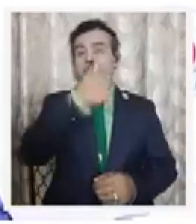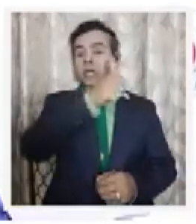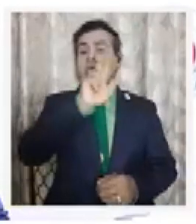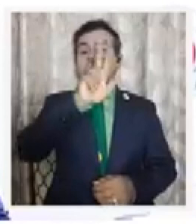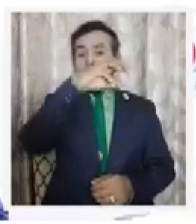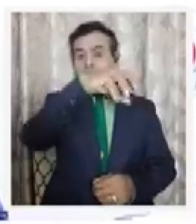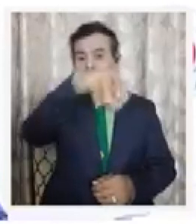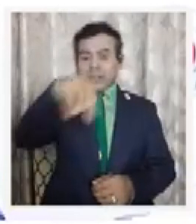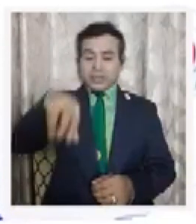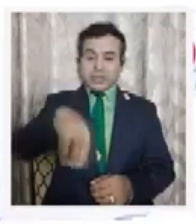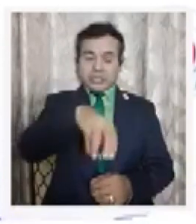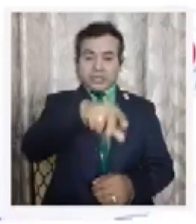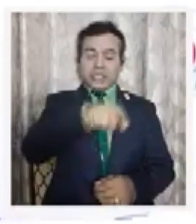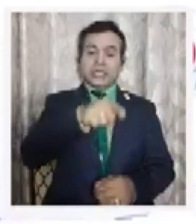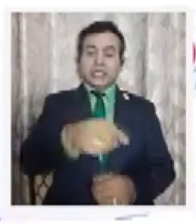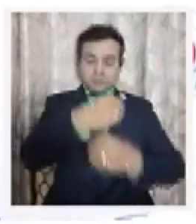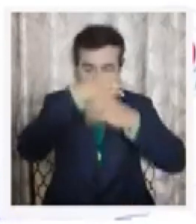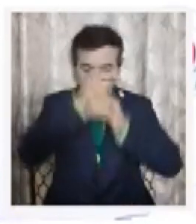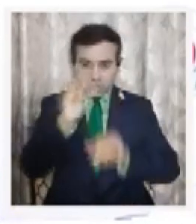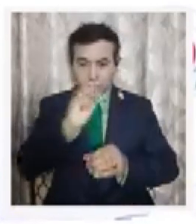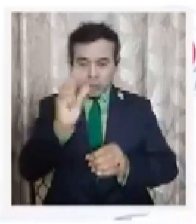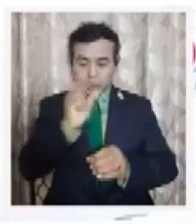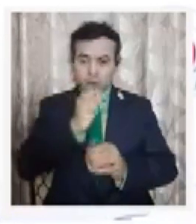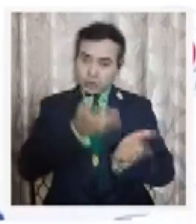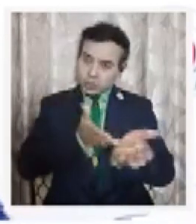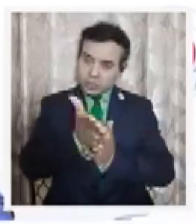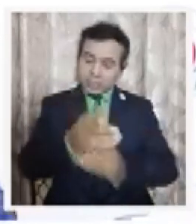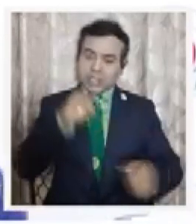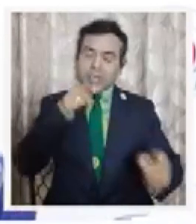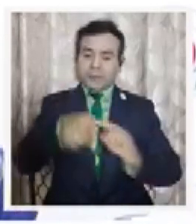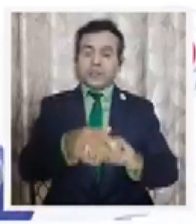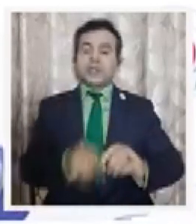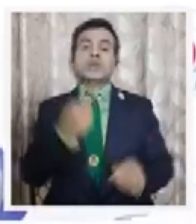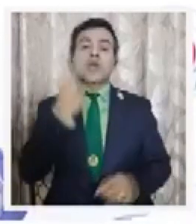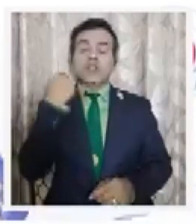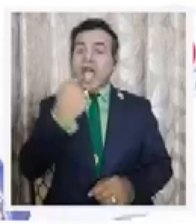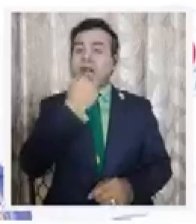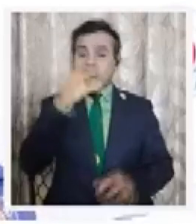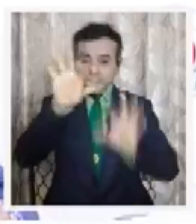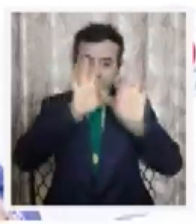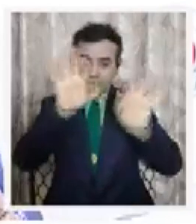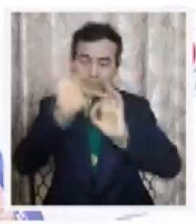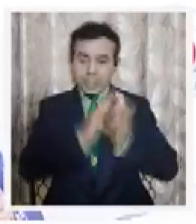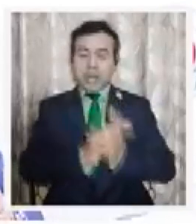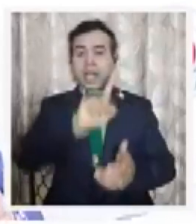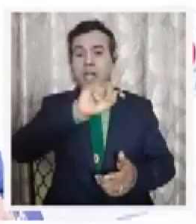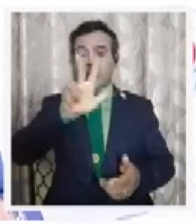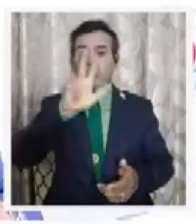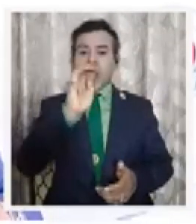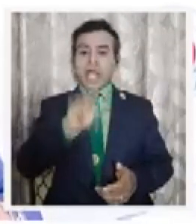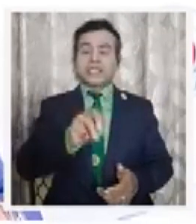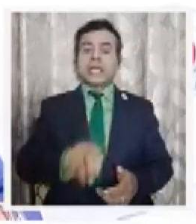কোভিড বিষয়ে আমাদের 68টি পরীক্ষাগার চালু আছে, তবে 2টি বেসরকারি পরীক্ষাগারের ফলাফল পাওয়া